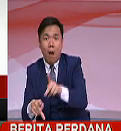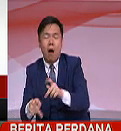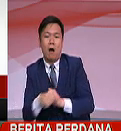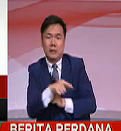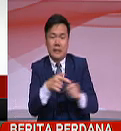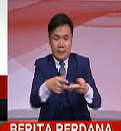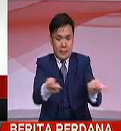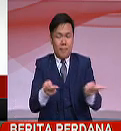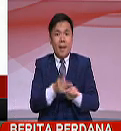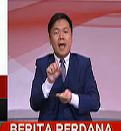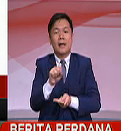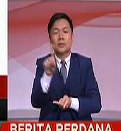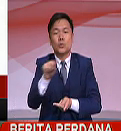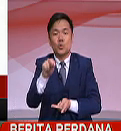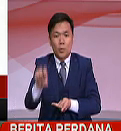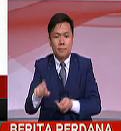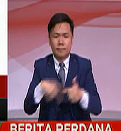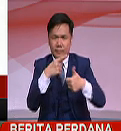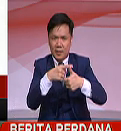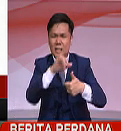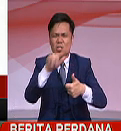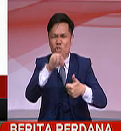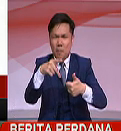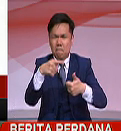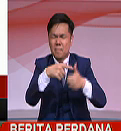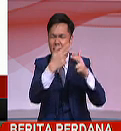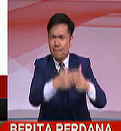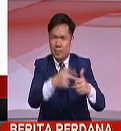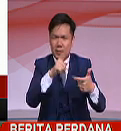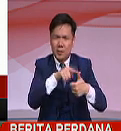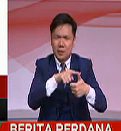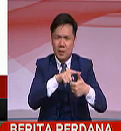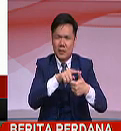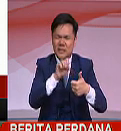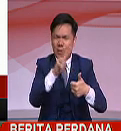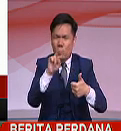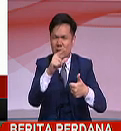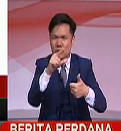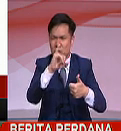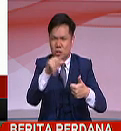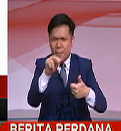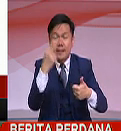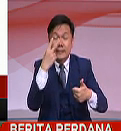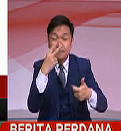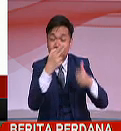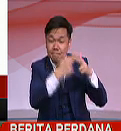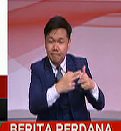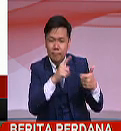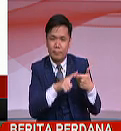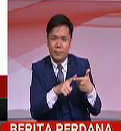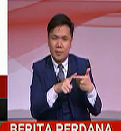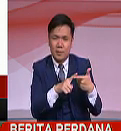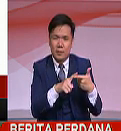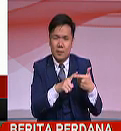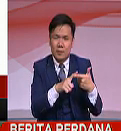yang disenaraikan ialah Japs, Elias Mujafa Sawajan, Mujamar